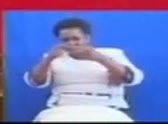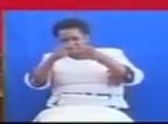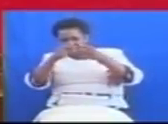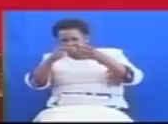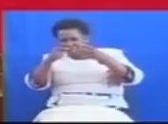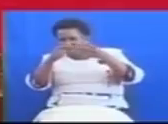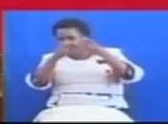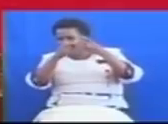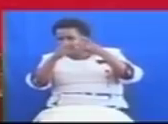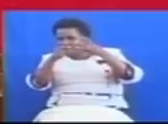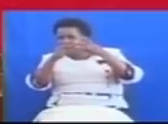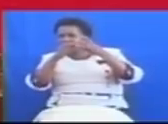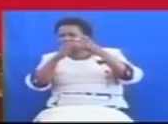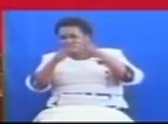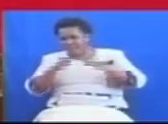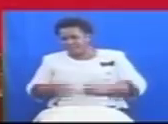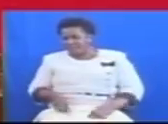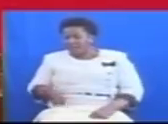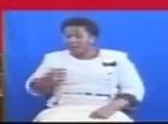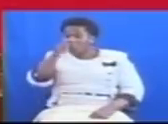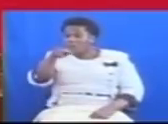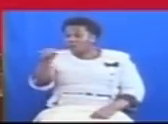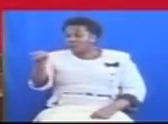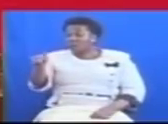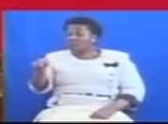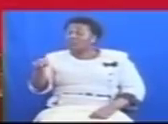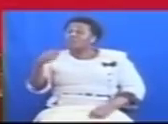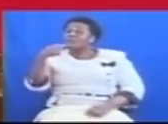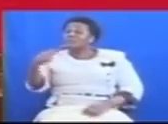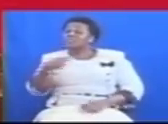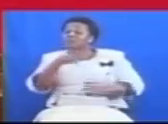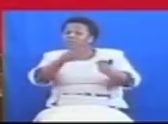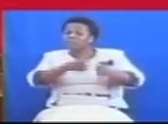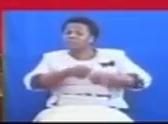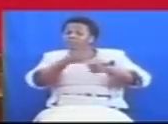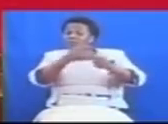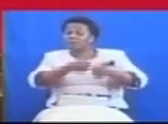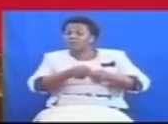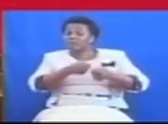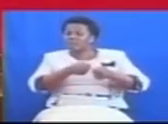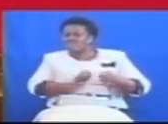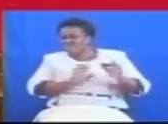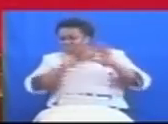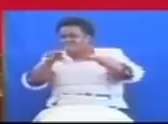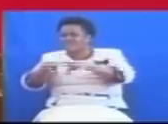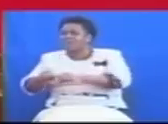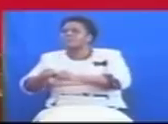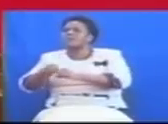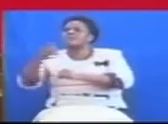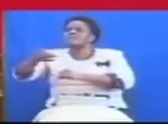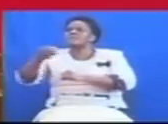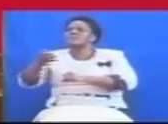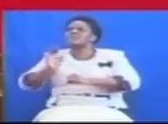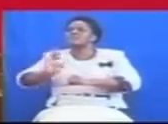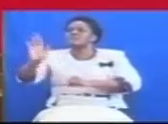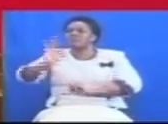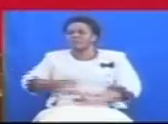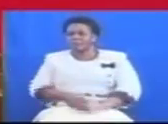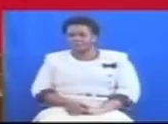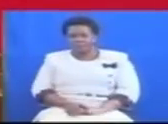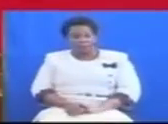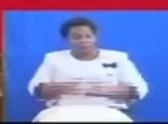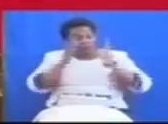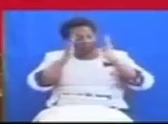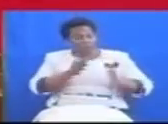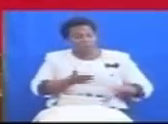Muungano, na madai ya wananchi hao ni kuwa sehemu ya shamba hili imeingia ndani ya vijiji vyao. Mheshimiwa naibu